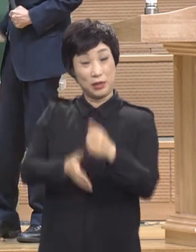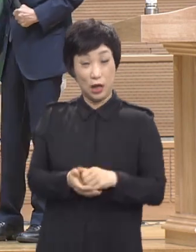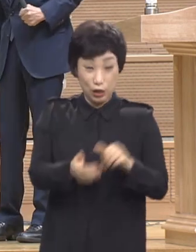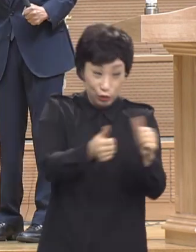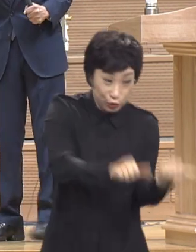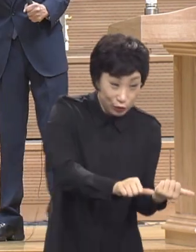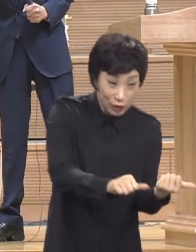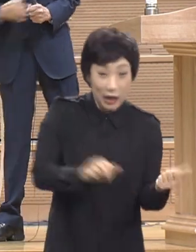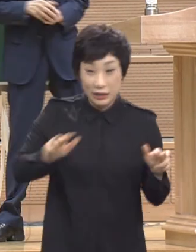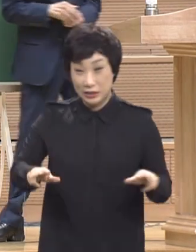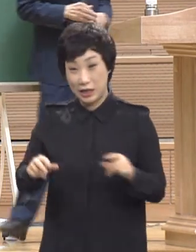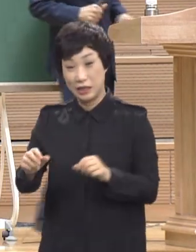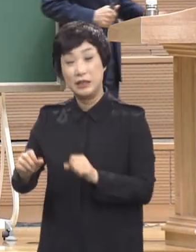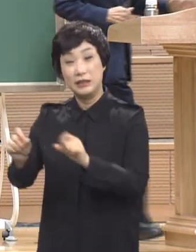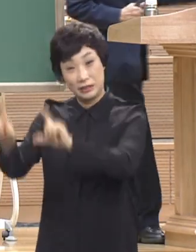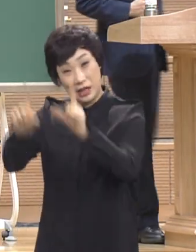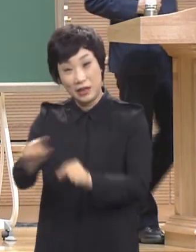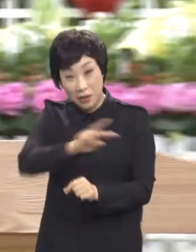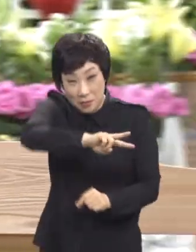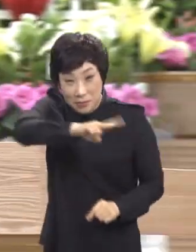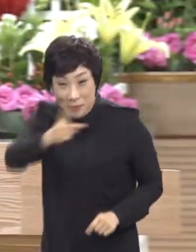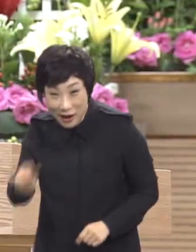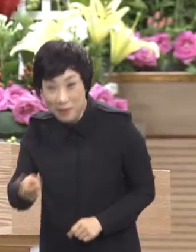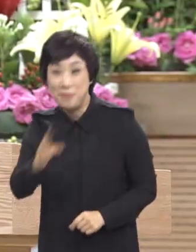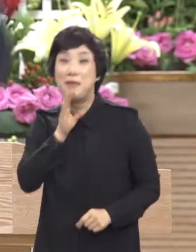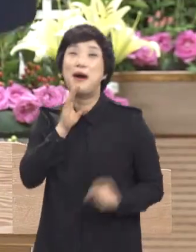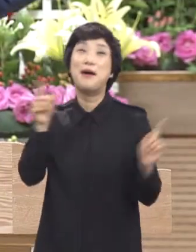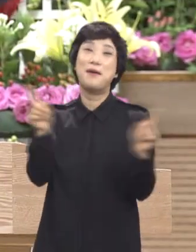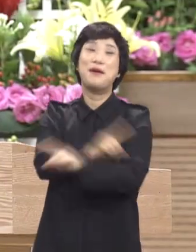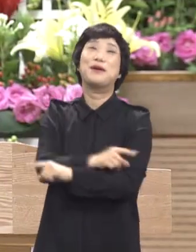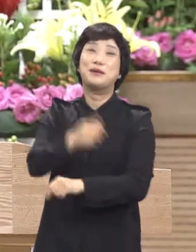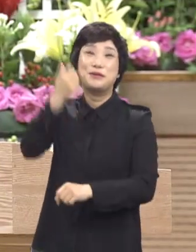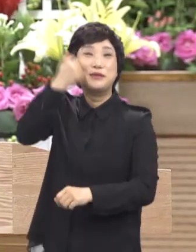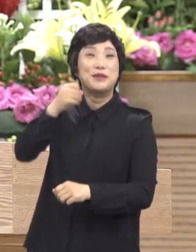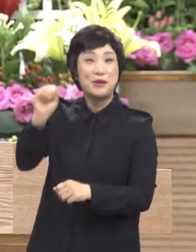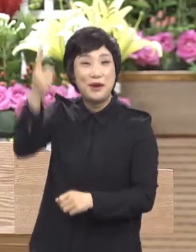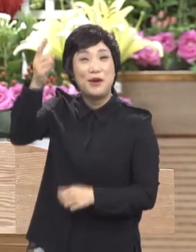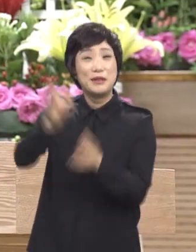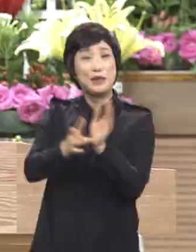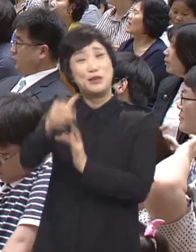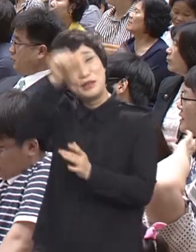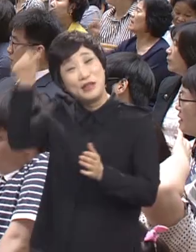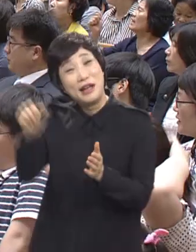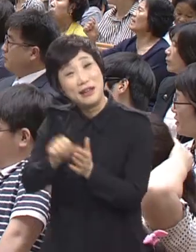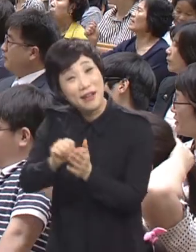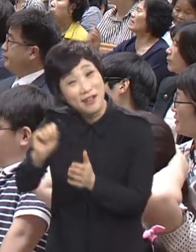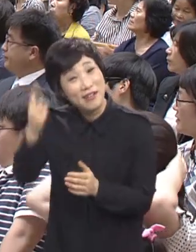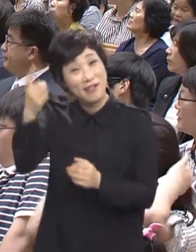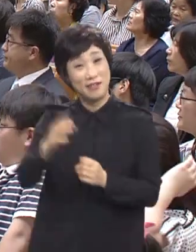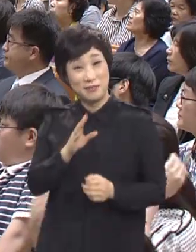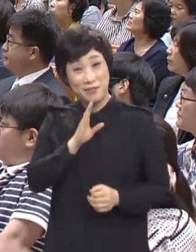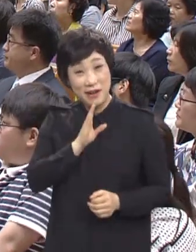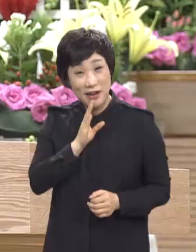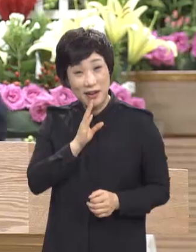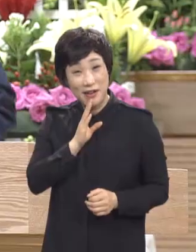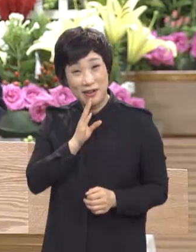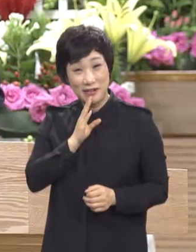죽으리라가 살리라로 바뀌었다 이 말입니다. 아멘. 누구로? 예수의 생애로. 아멘. 생애로.